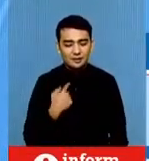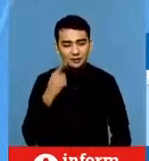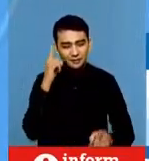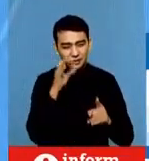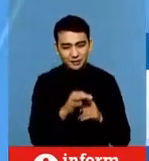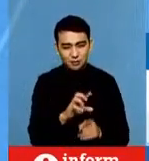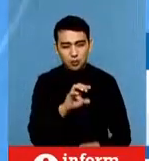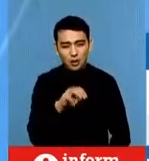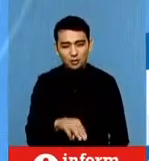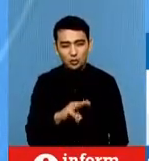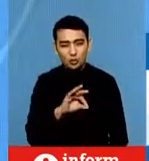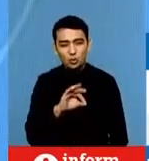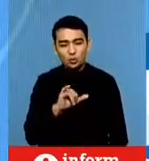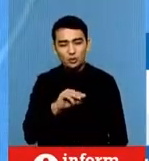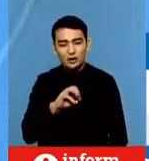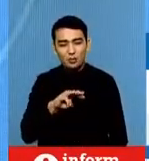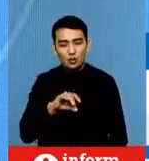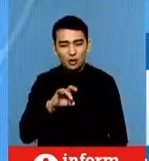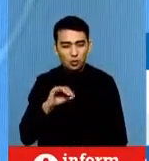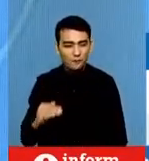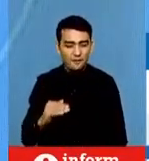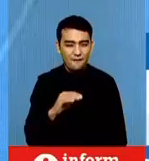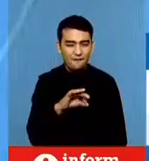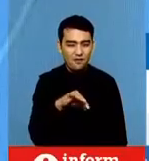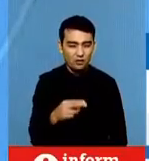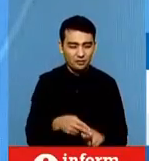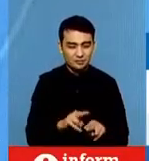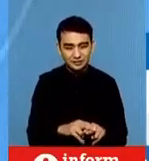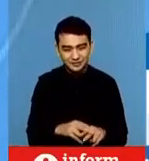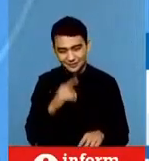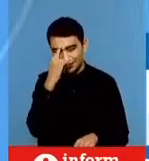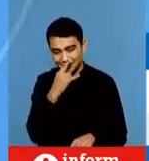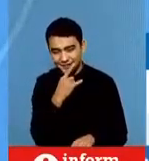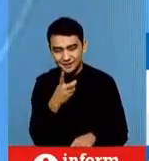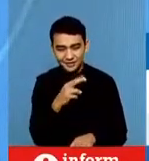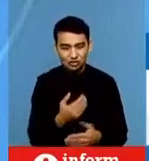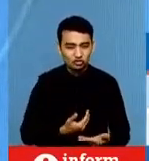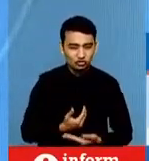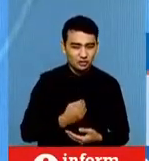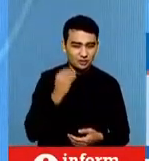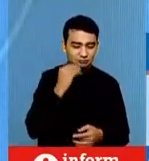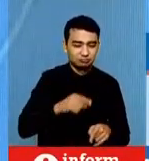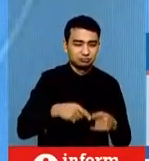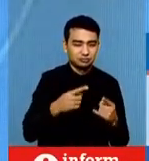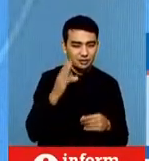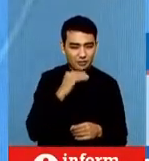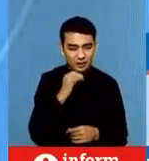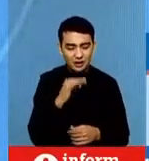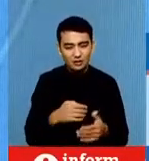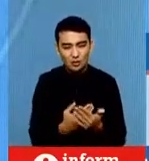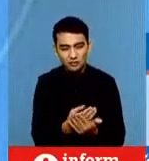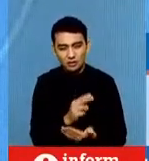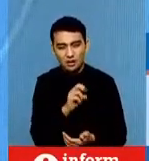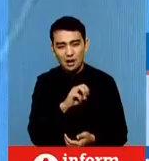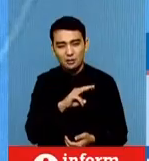Болат Өтемұратов қорының бірден бір мақсаты инновациялық жобалар арқасында қазақстандықтардың өмір сүру сапасын жақсарту. Жаңа комьюнити